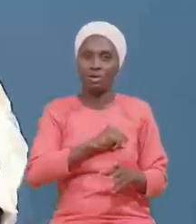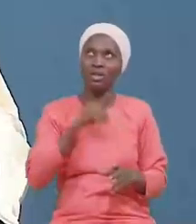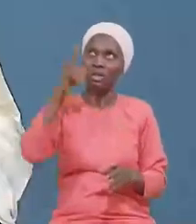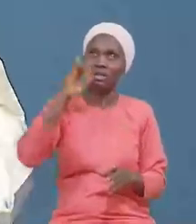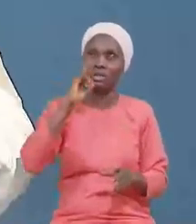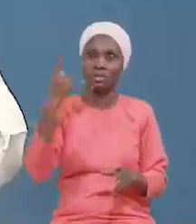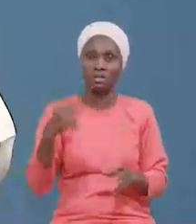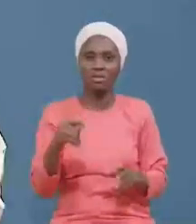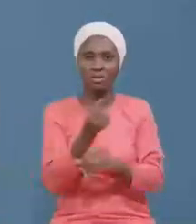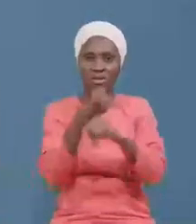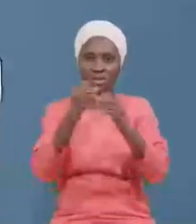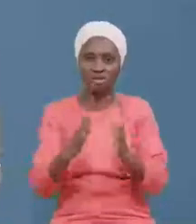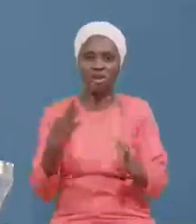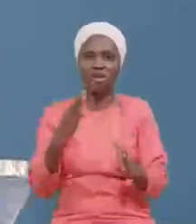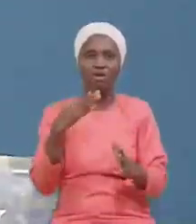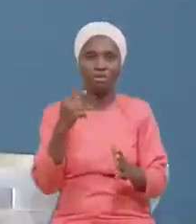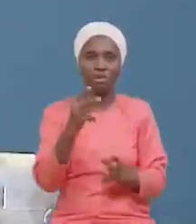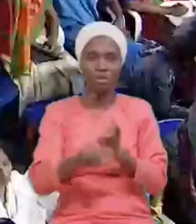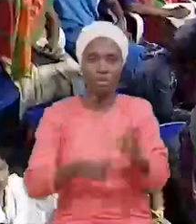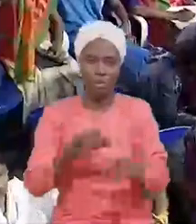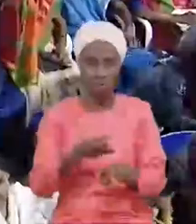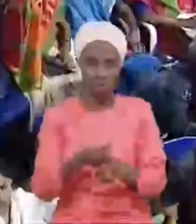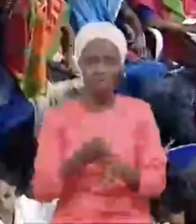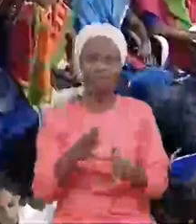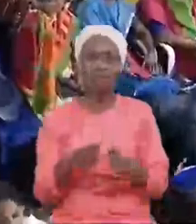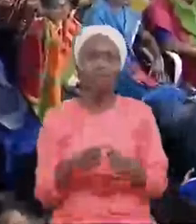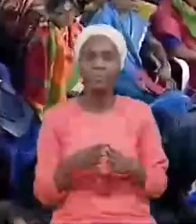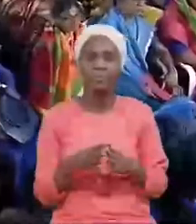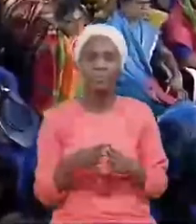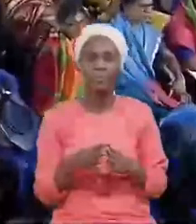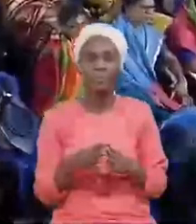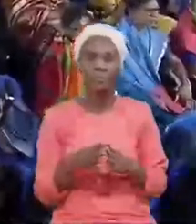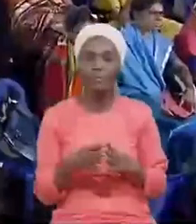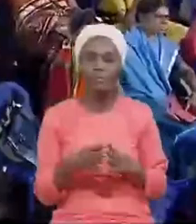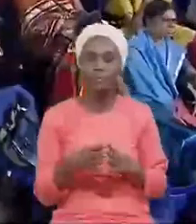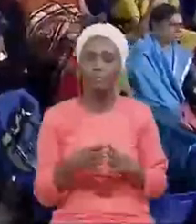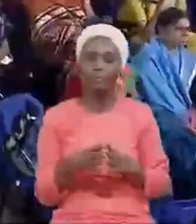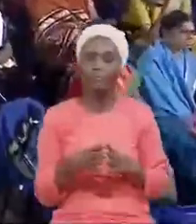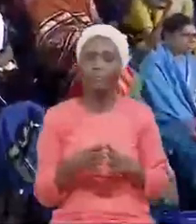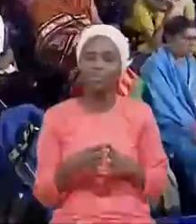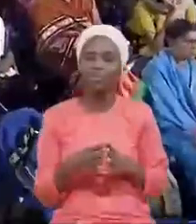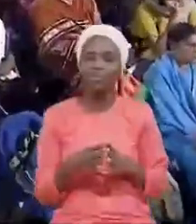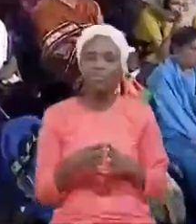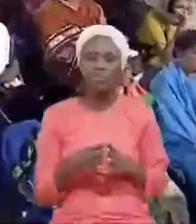À cause de sa qualité unique, spéciale, il est le sauveur du monde.